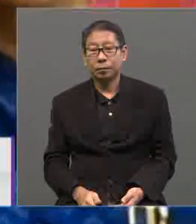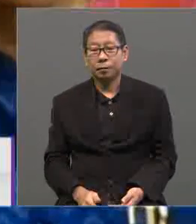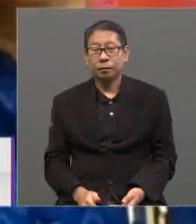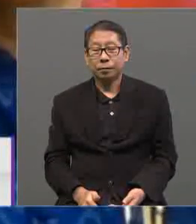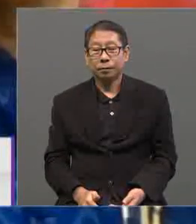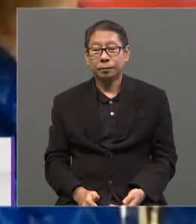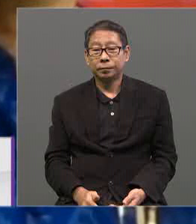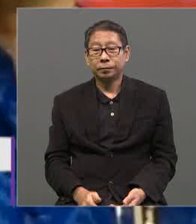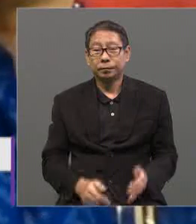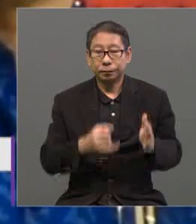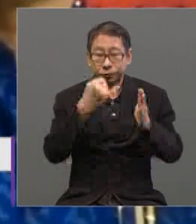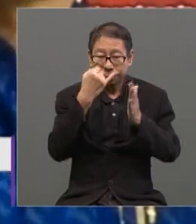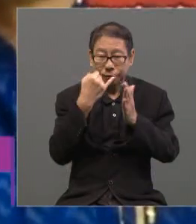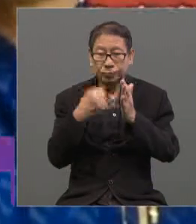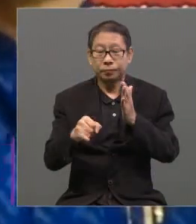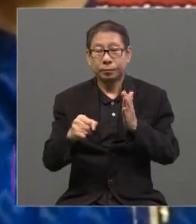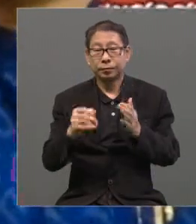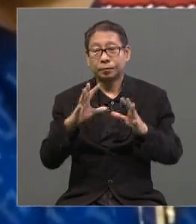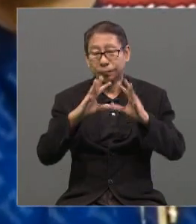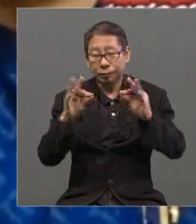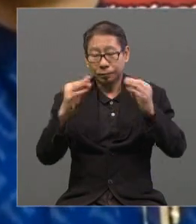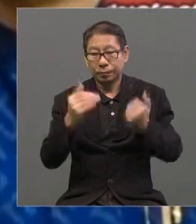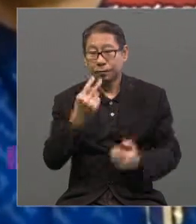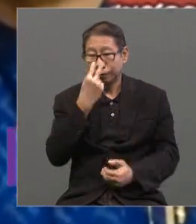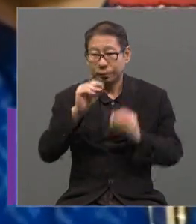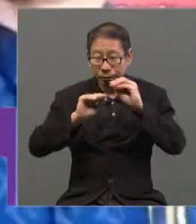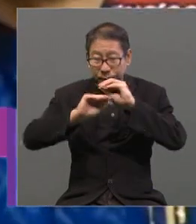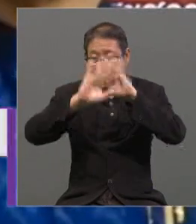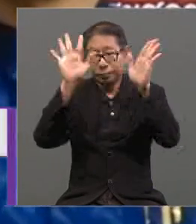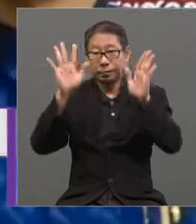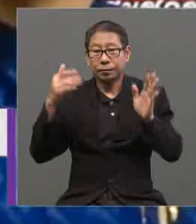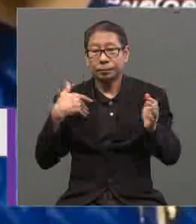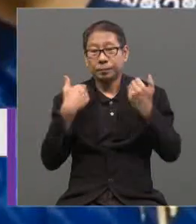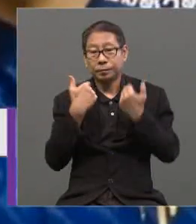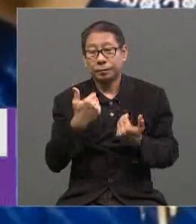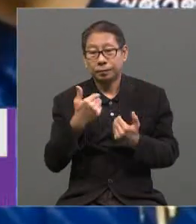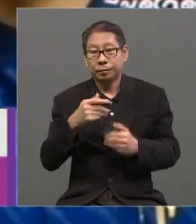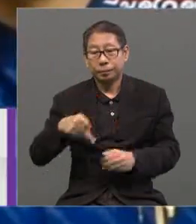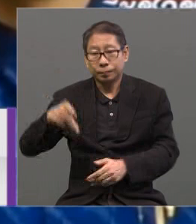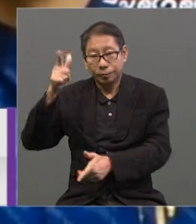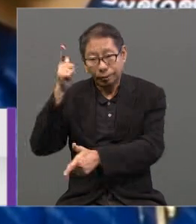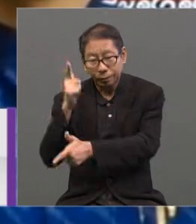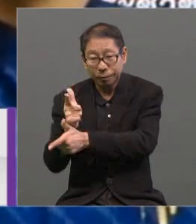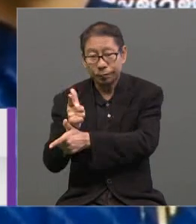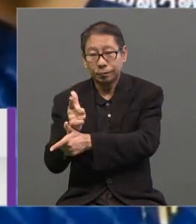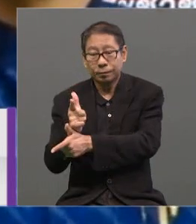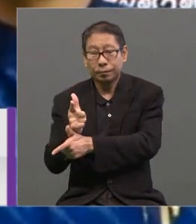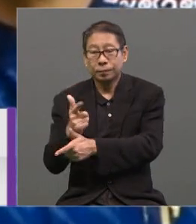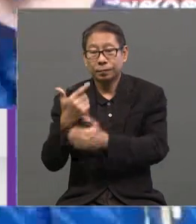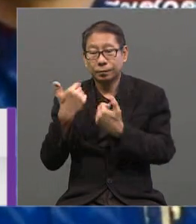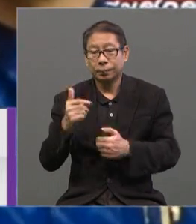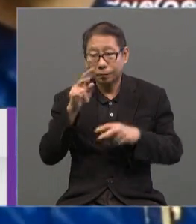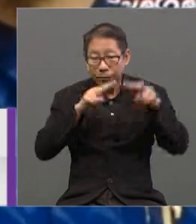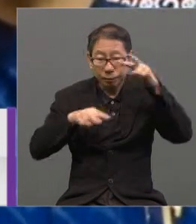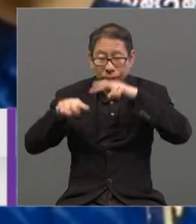ความผิดเหล่านี้นะครับที่จะมีการดำเนินคดีนะฮะที่เห็นชัดเจนแล้วก็คือในส่วนของพี่เลี้ยงเด็กนะครับนะของผู้ที่ดู